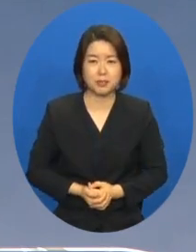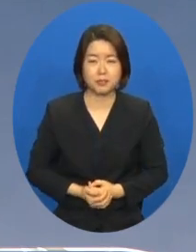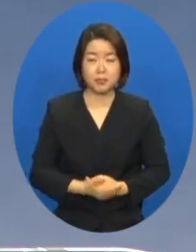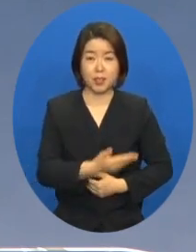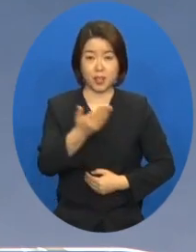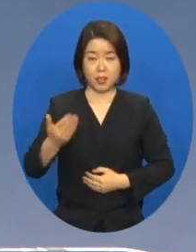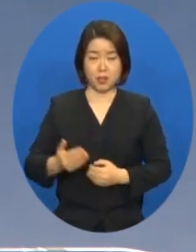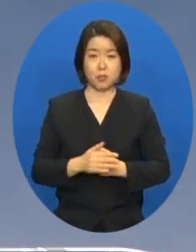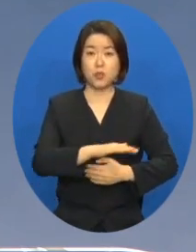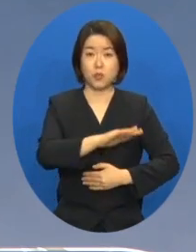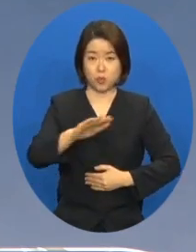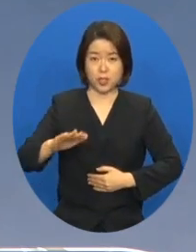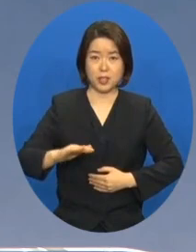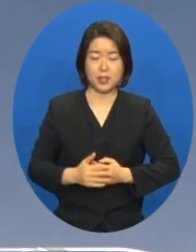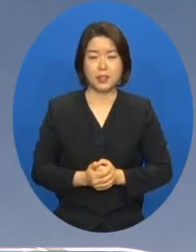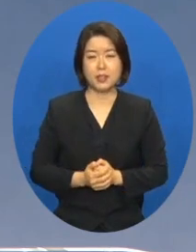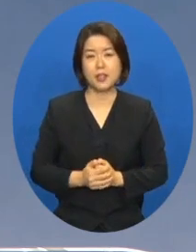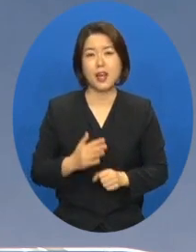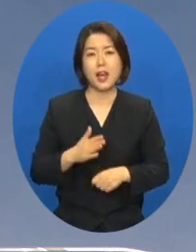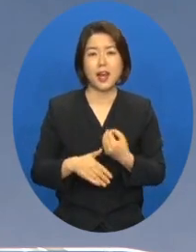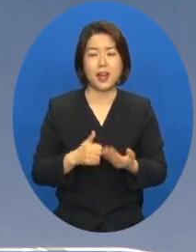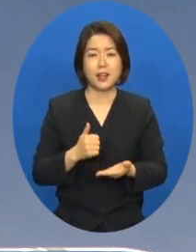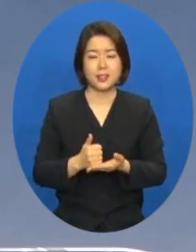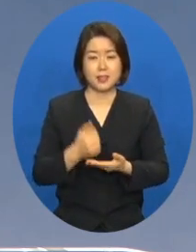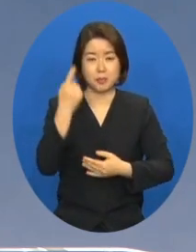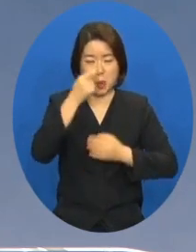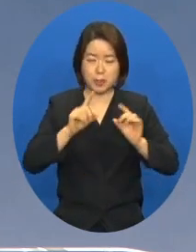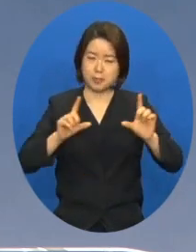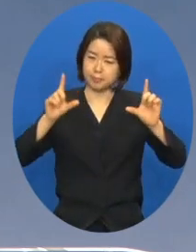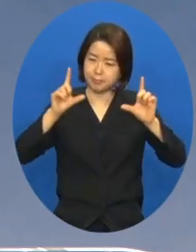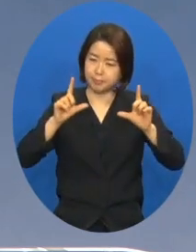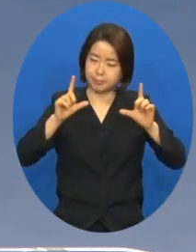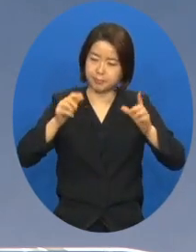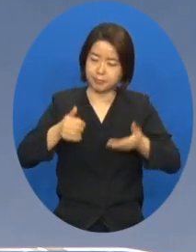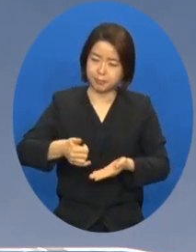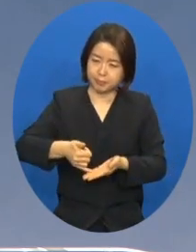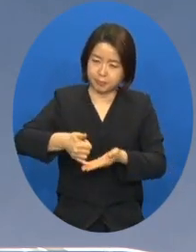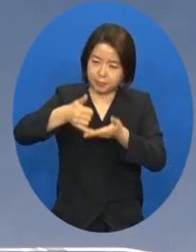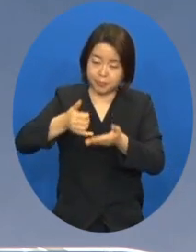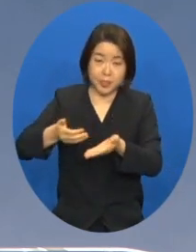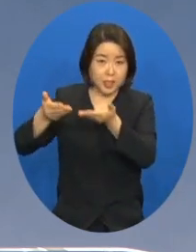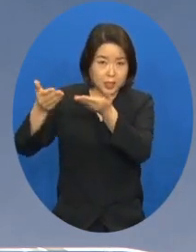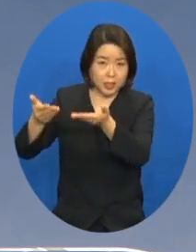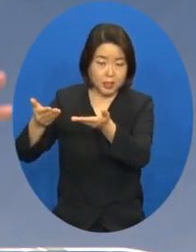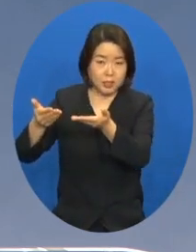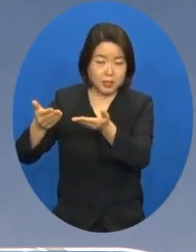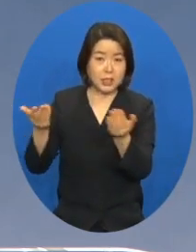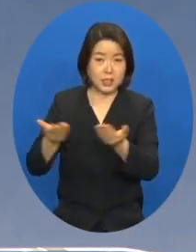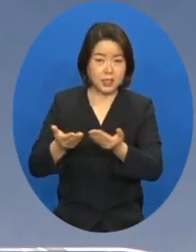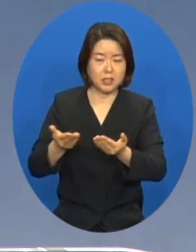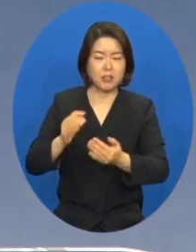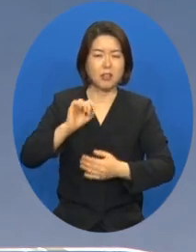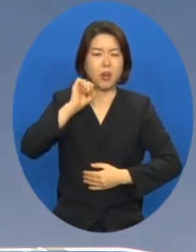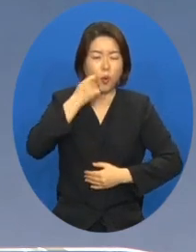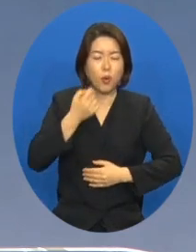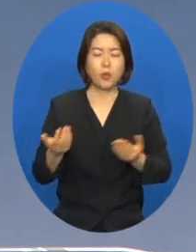여러분, 우리가 하나님의 체면을 세워드려야 된다고 생각하는 것, 이거 불가능한